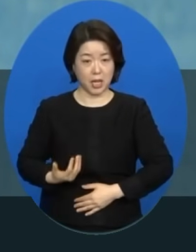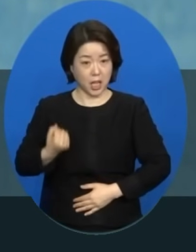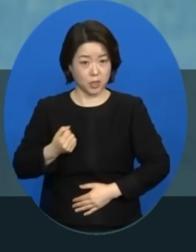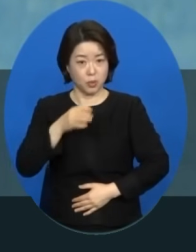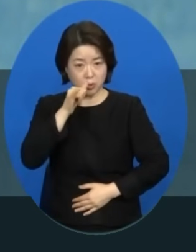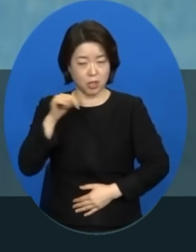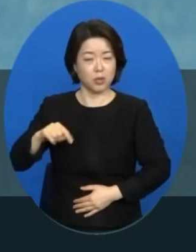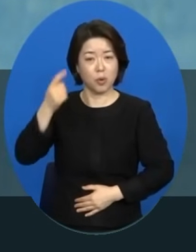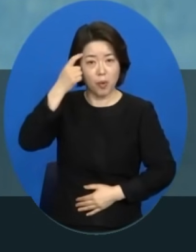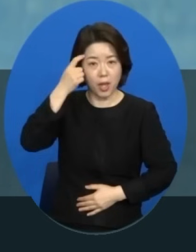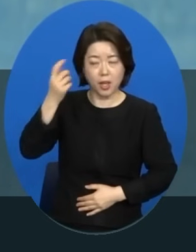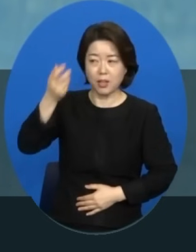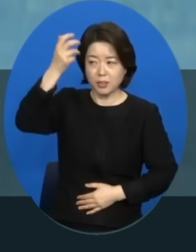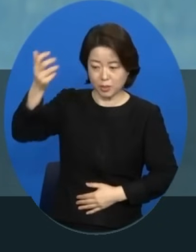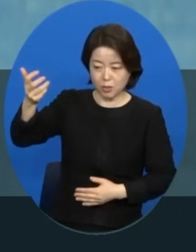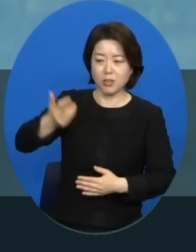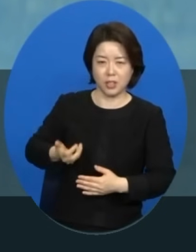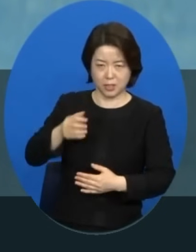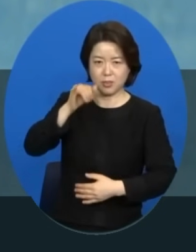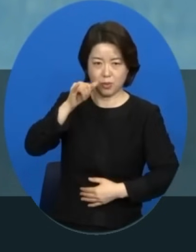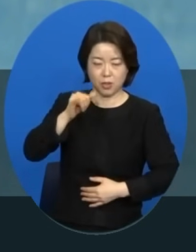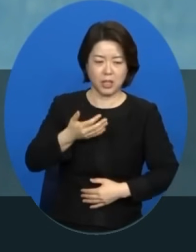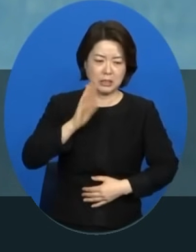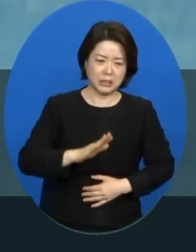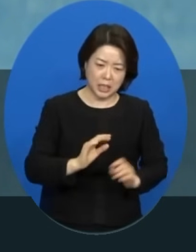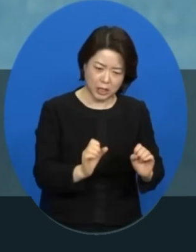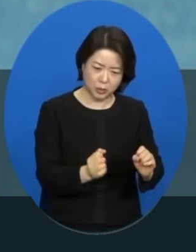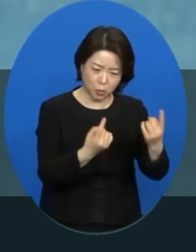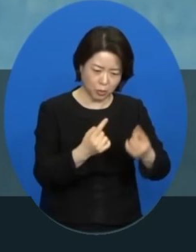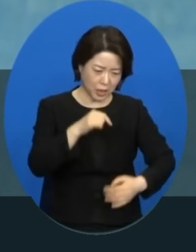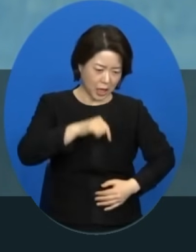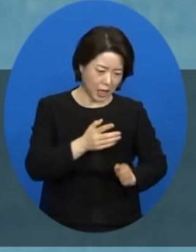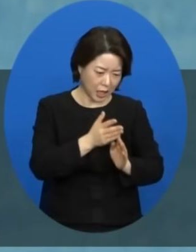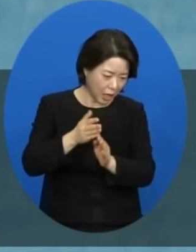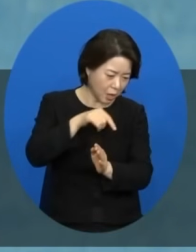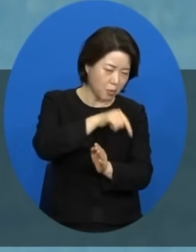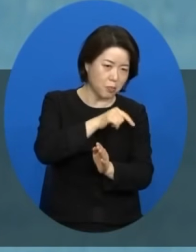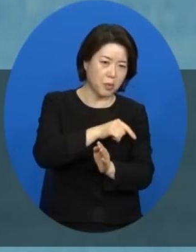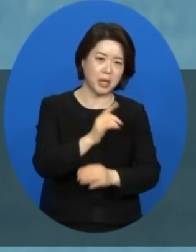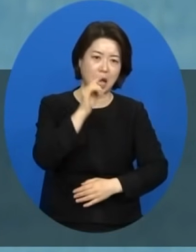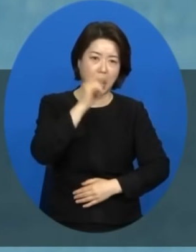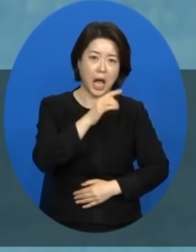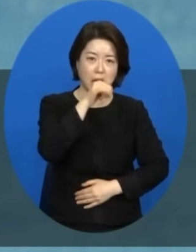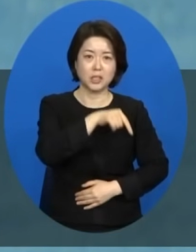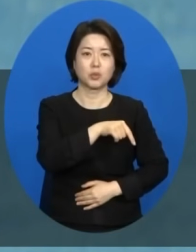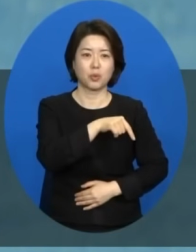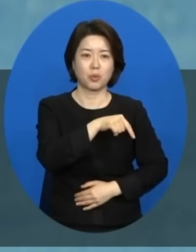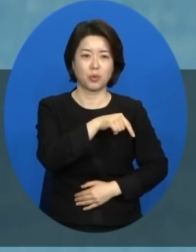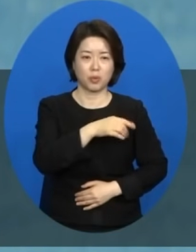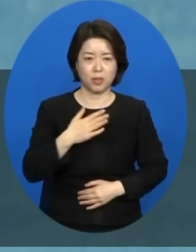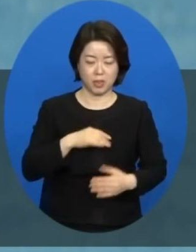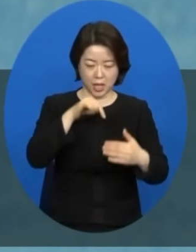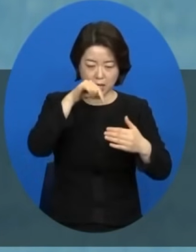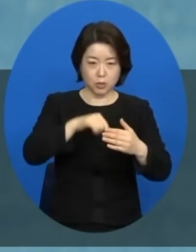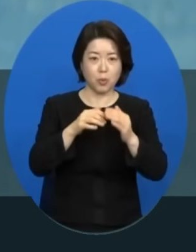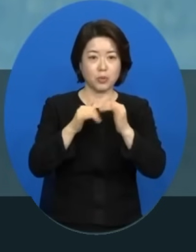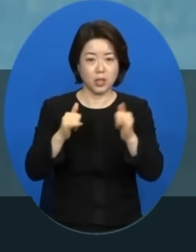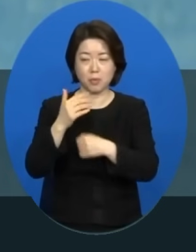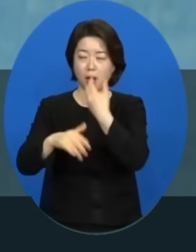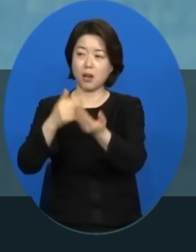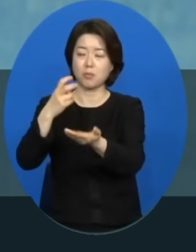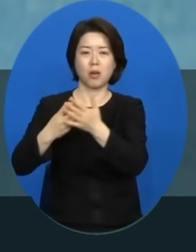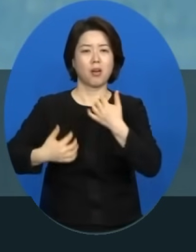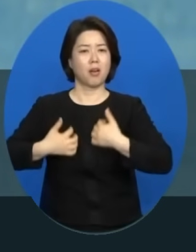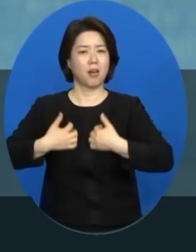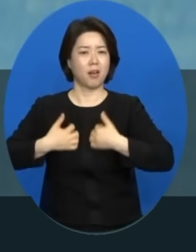그렇죠. 동시에 악이 함께 있다는 거예요. 이 공존한다는 것입니다. 내 속사람으로는 하나님의 법을 즐거워해요. 여러분